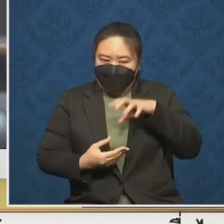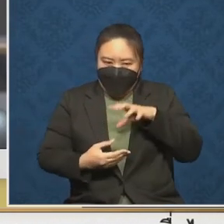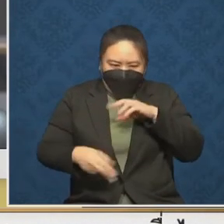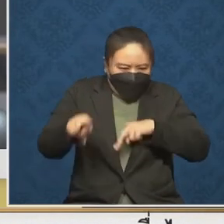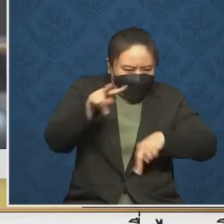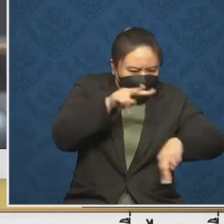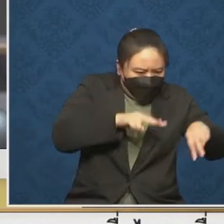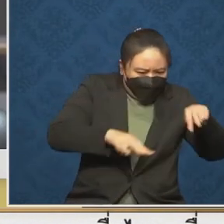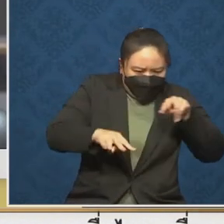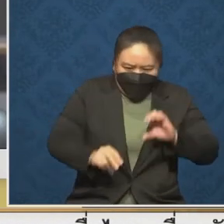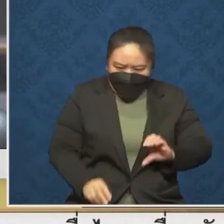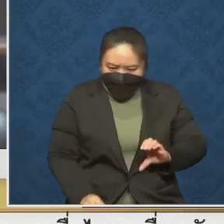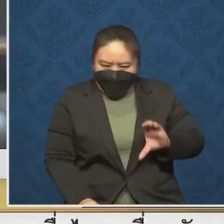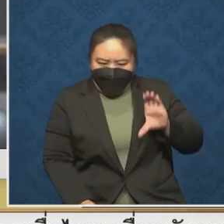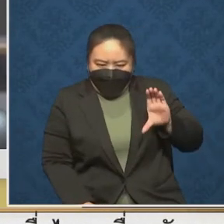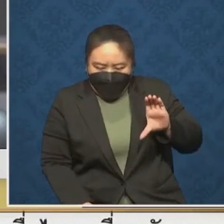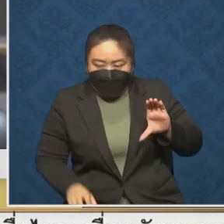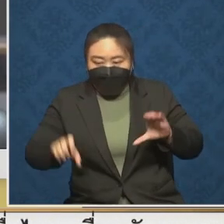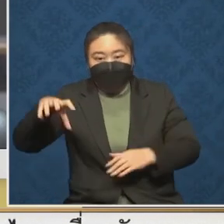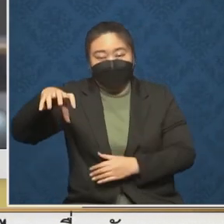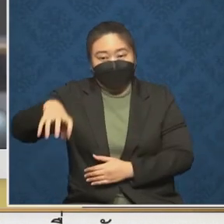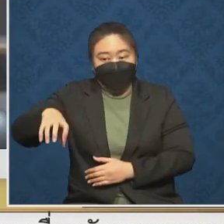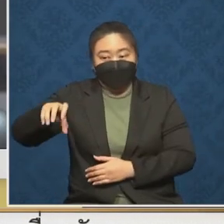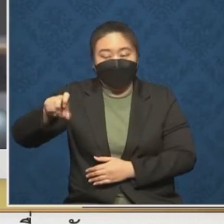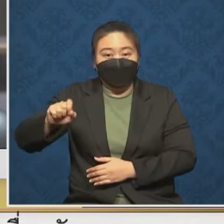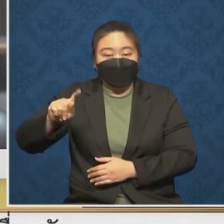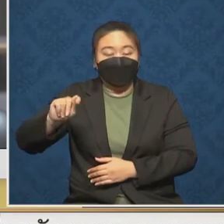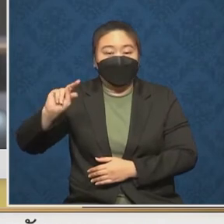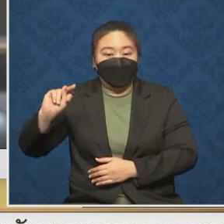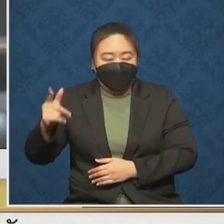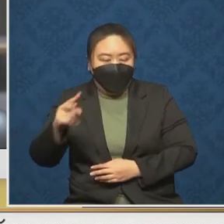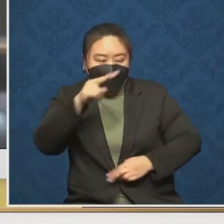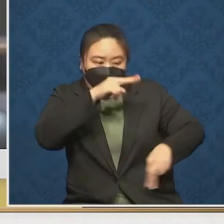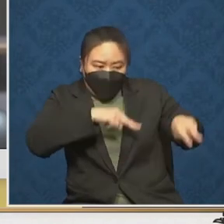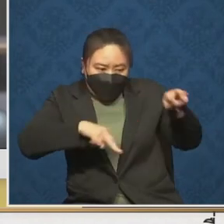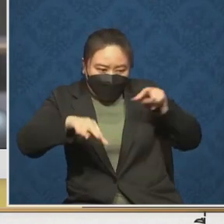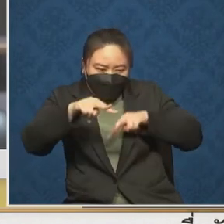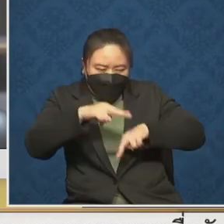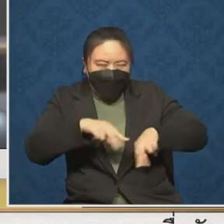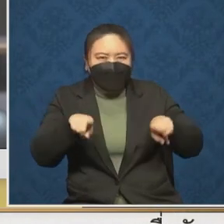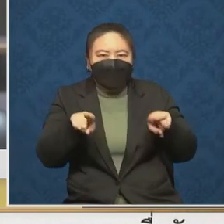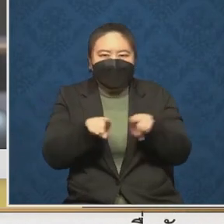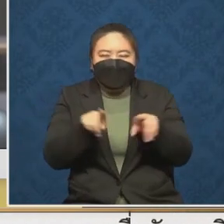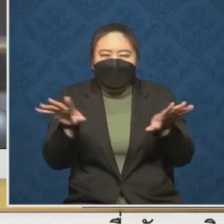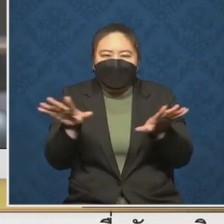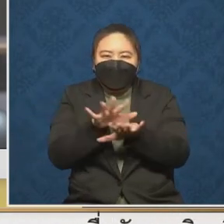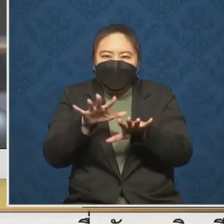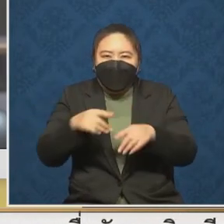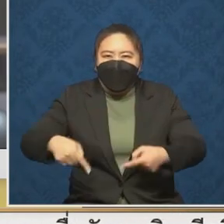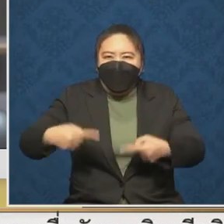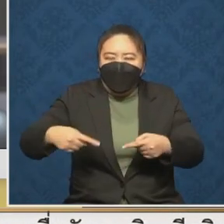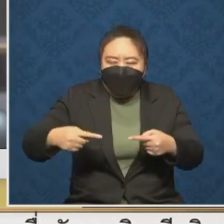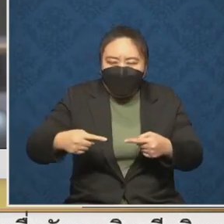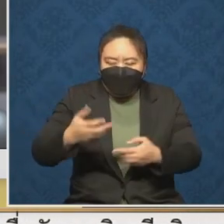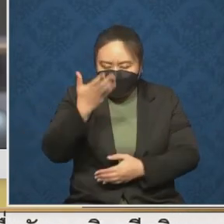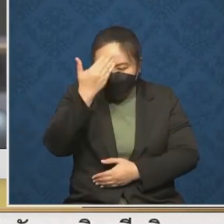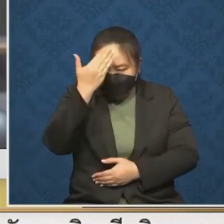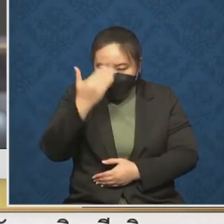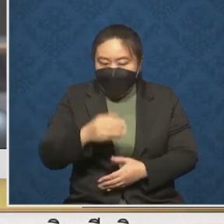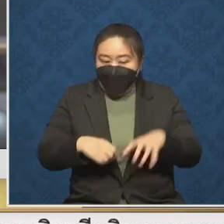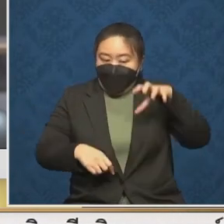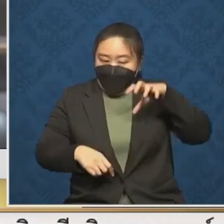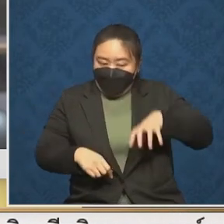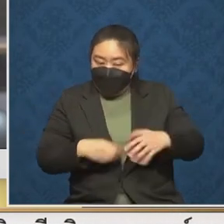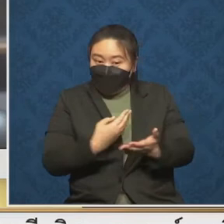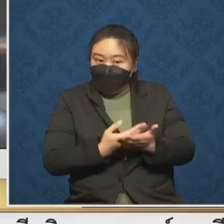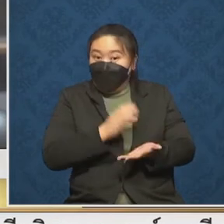สตง.ตรวจสอบกรมบัญชีกลางผมนึกว่ายังจะลบกันเพราะท่านไม่รับรองงบการเงินของกรมบัญชีกลาง